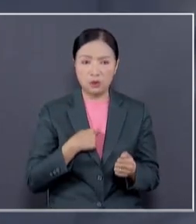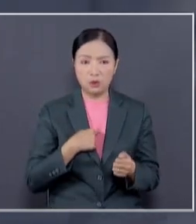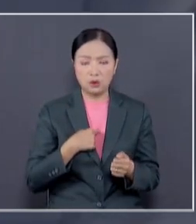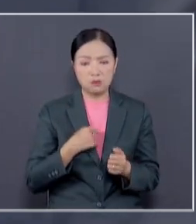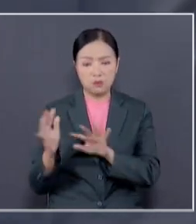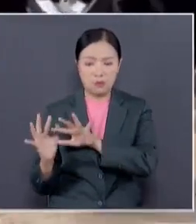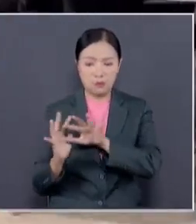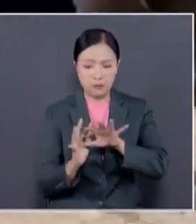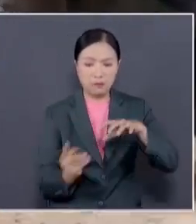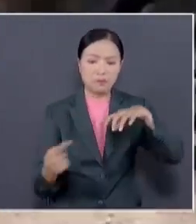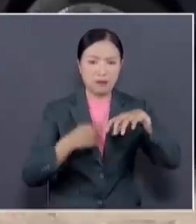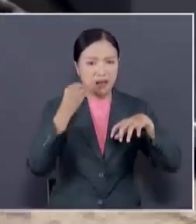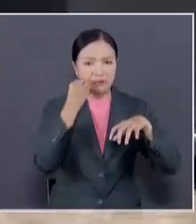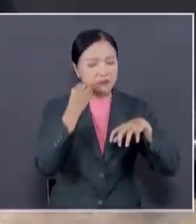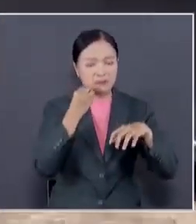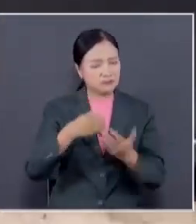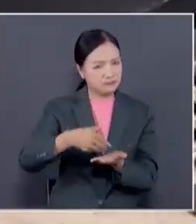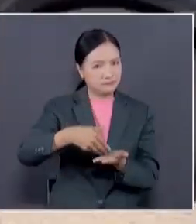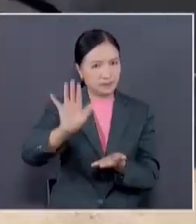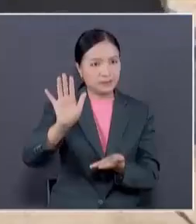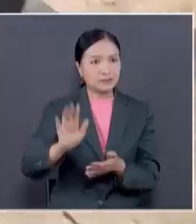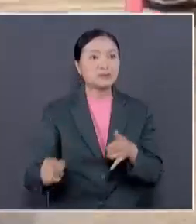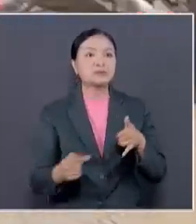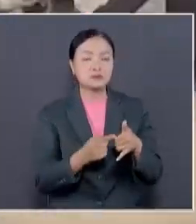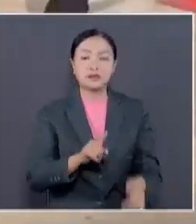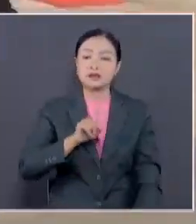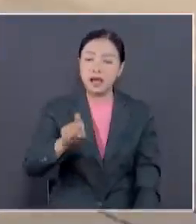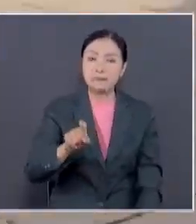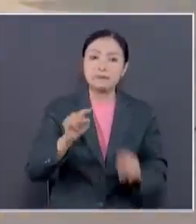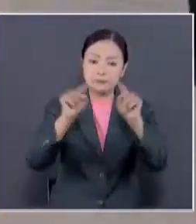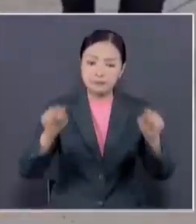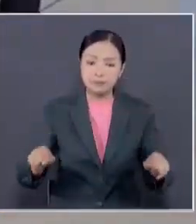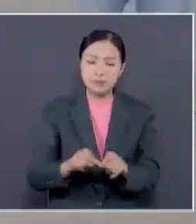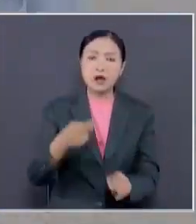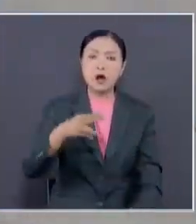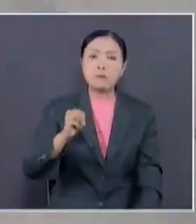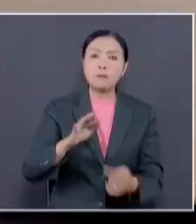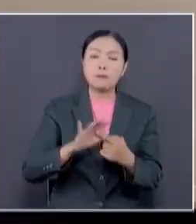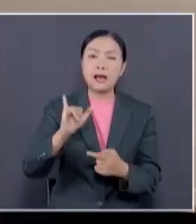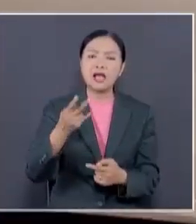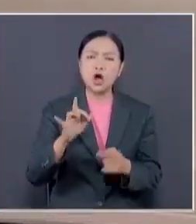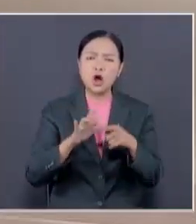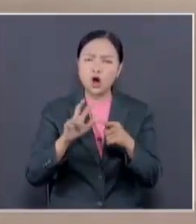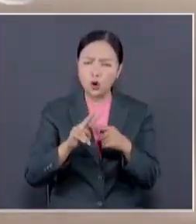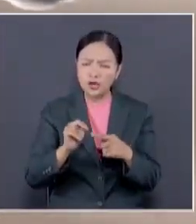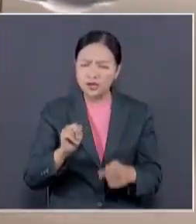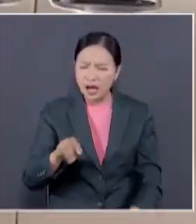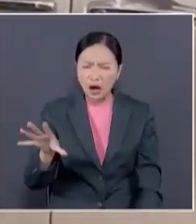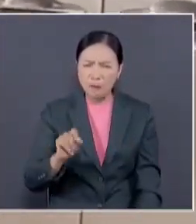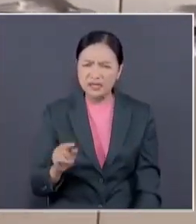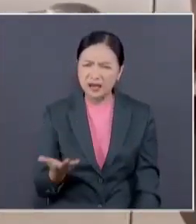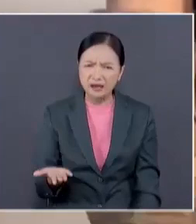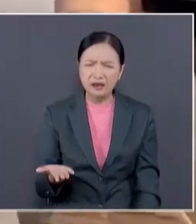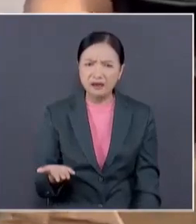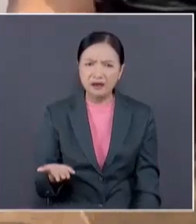กลับซึ่งบางช่วงในคลิปจะเห็นว่าบิ๊กโจ๊กเนี่ยถามเลยว่าหมายค้นเนี่ยมันออกได้อย่างไรก่อนที่พลตำรวจโทวรวั